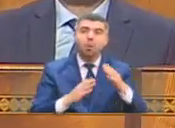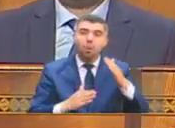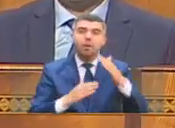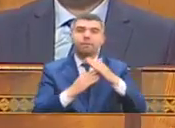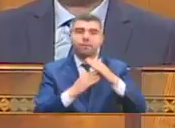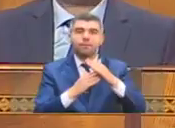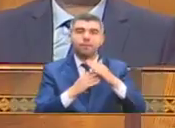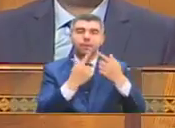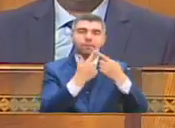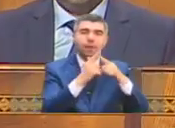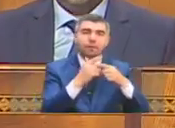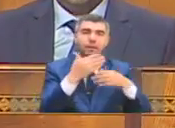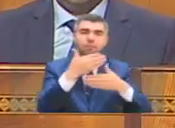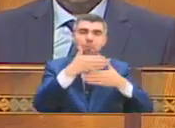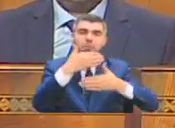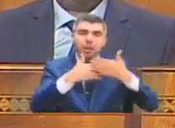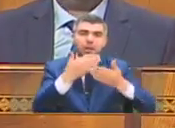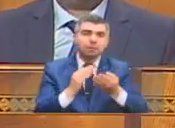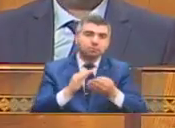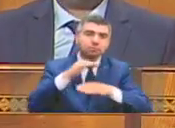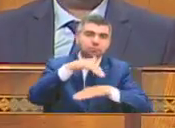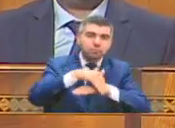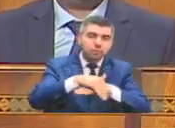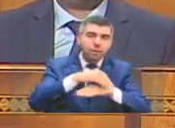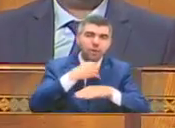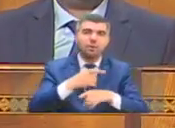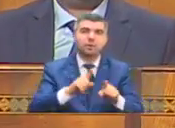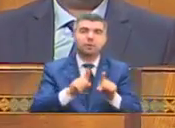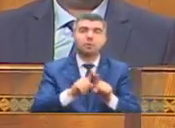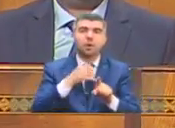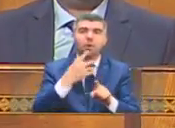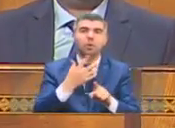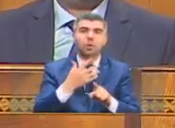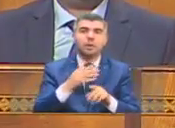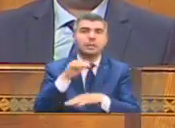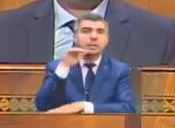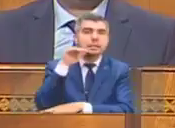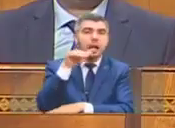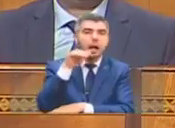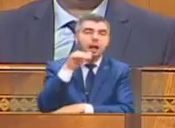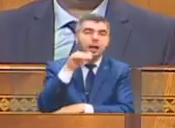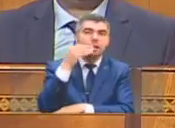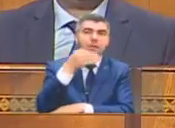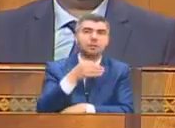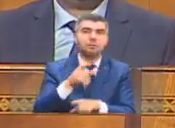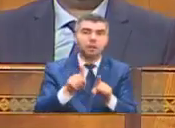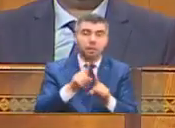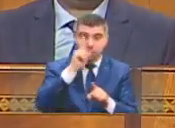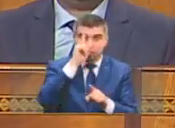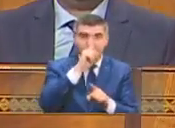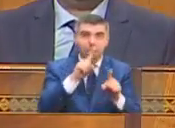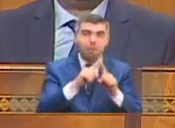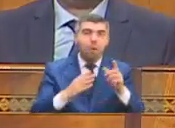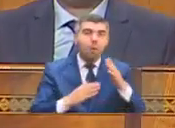النموذج لإقليم سيدي يفني، جماعة تيغيرت والجماعة المجاورة لها هناك توقف للعديد من المشاريع نطالب بالتحقيق فيها.